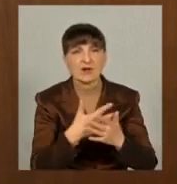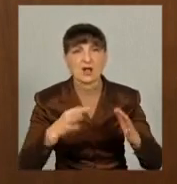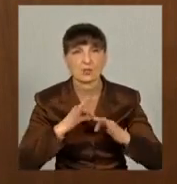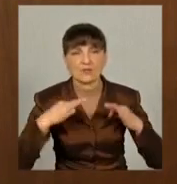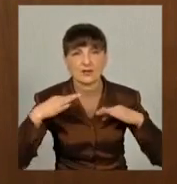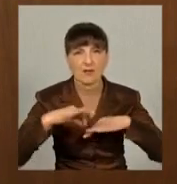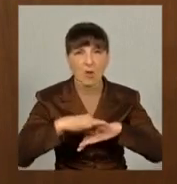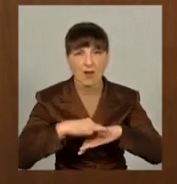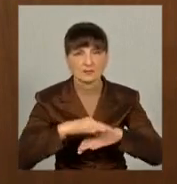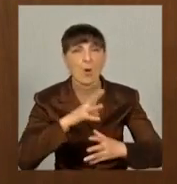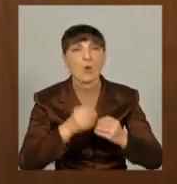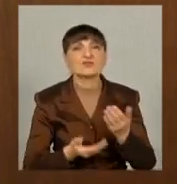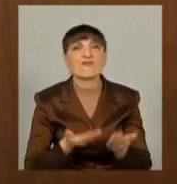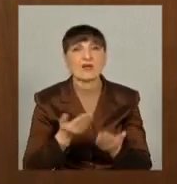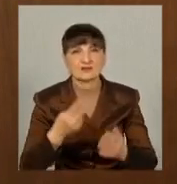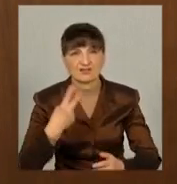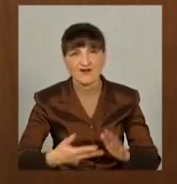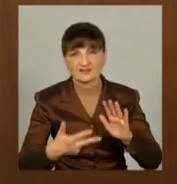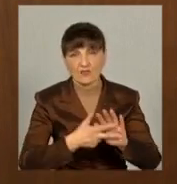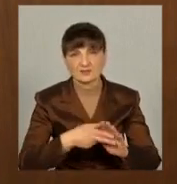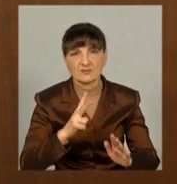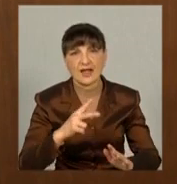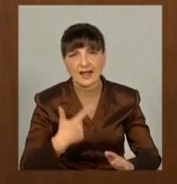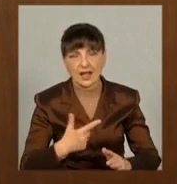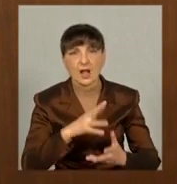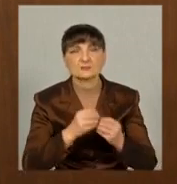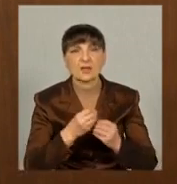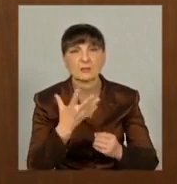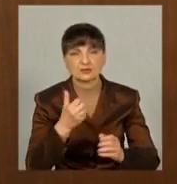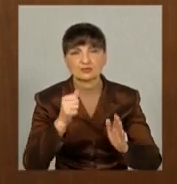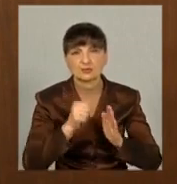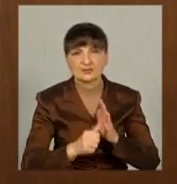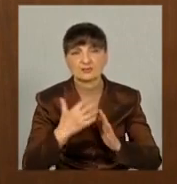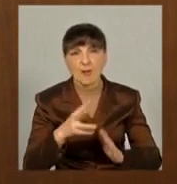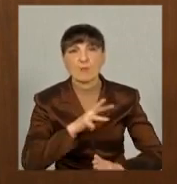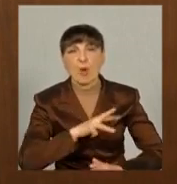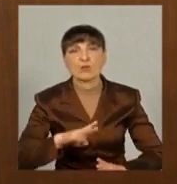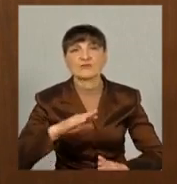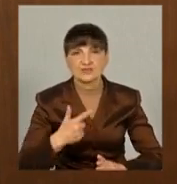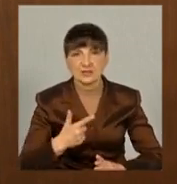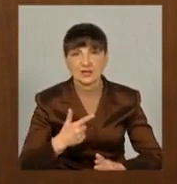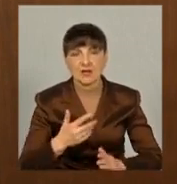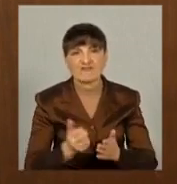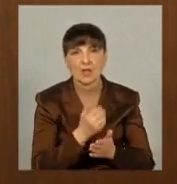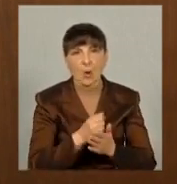ювелирных изделий общим весом 28 килограммов на сумму 565 миллионов тенге в доход государства.